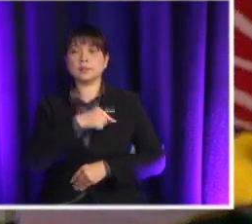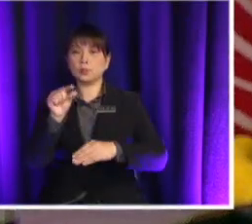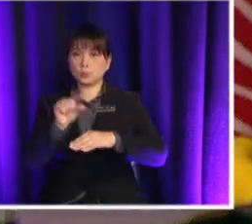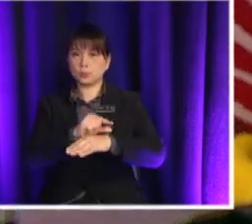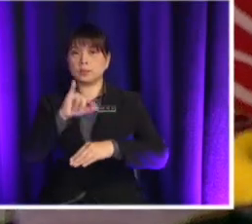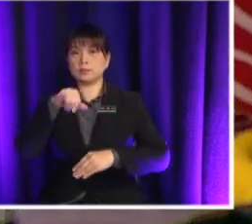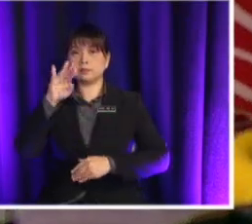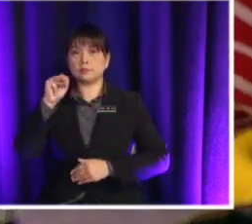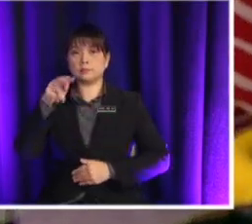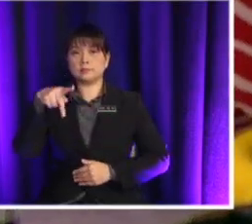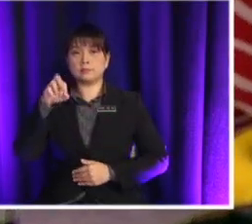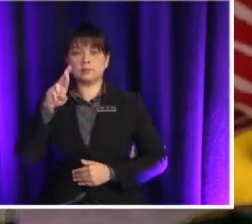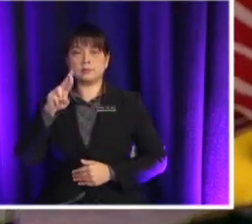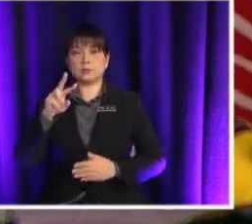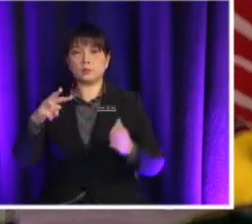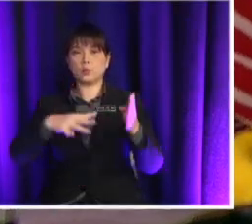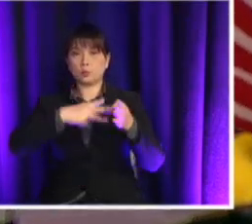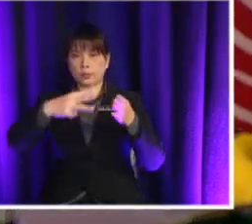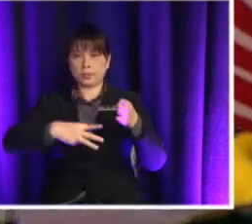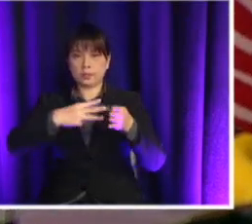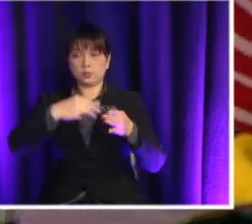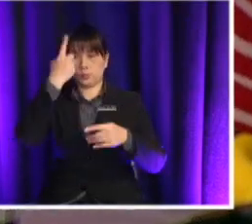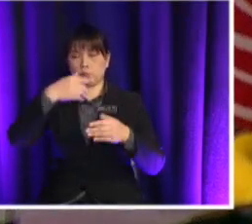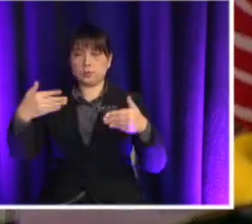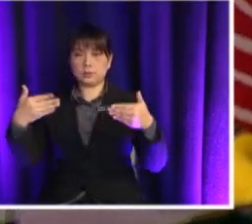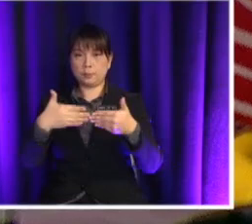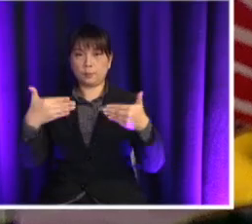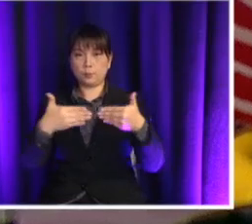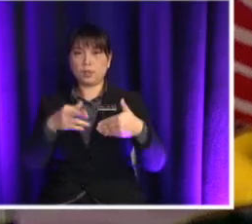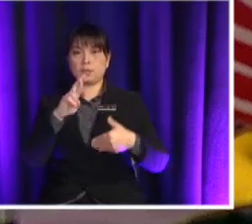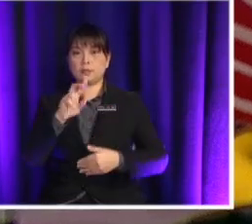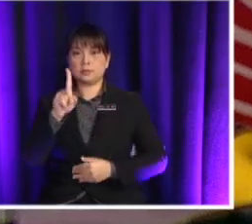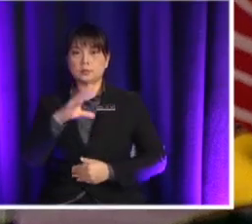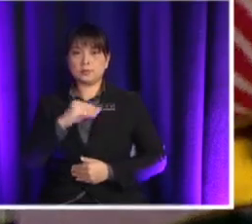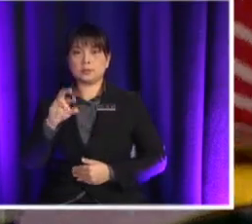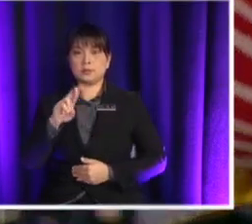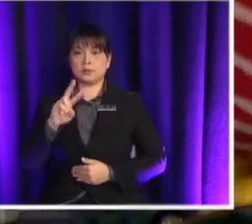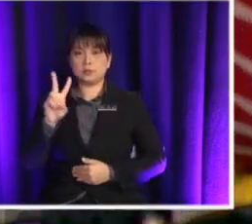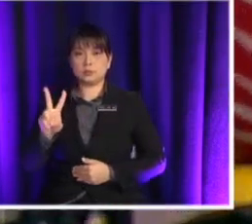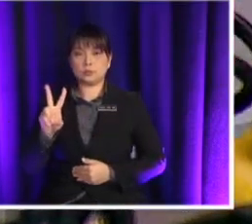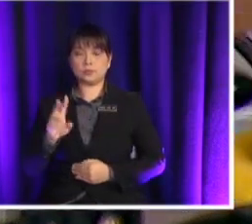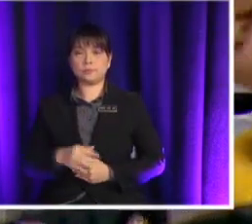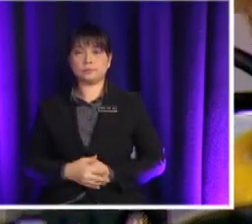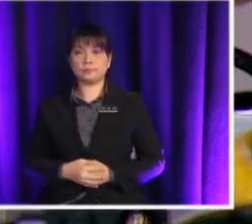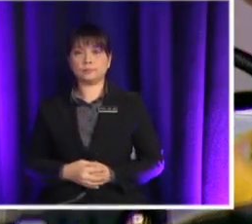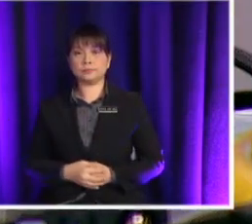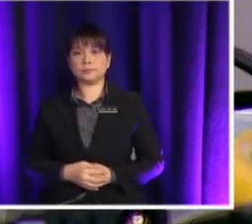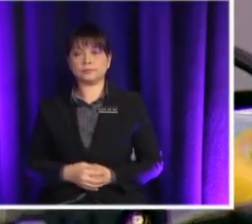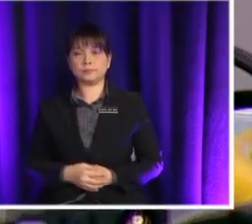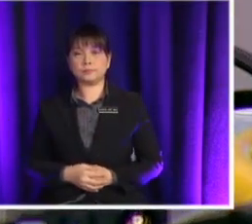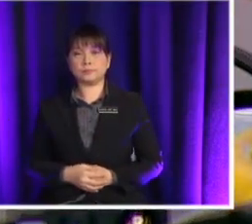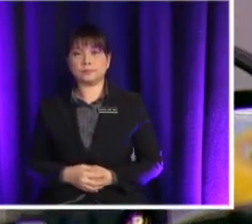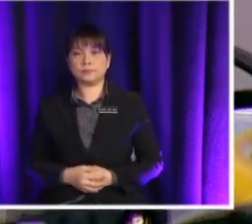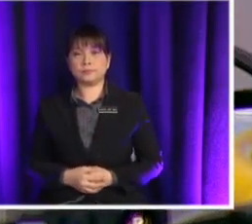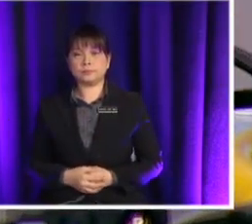untuk sambungkan R1 dengan R2. Okey. Kita gunakan jumper wire. Okey, kita gunakan jumper